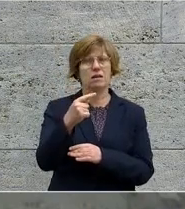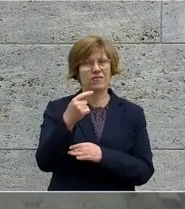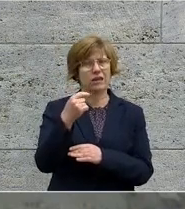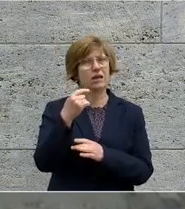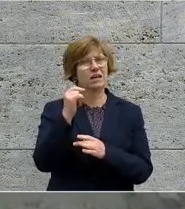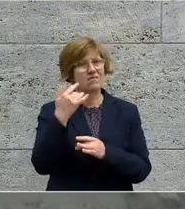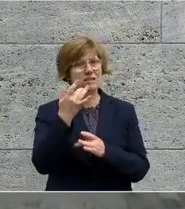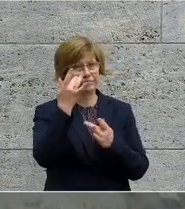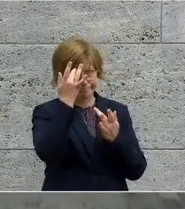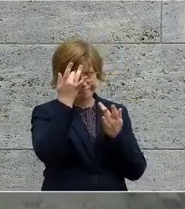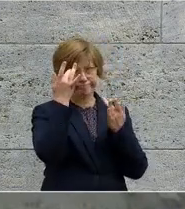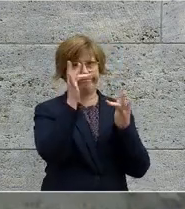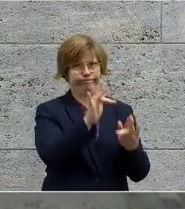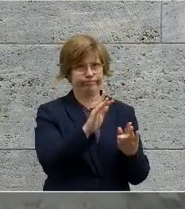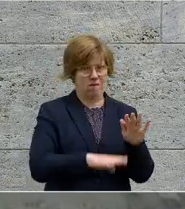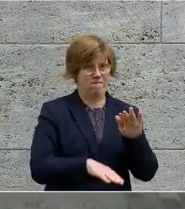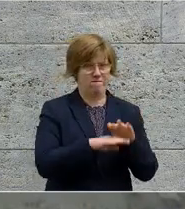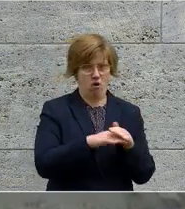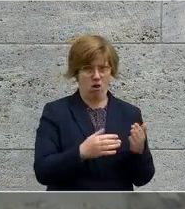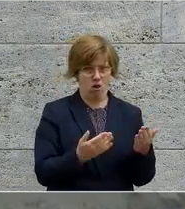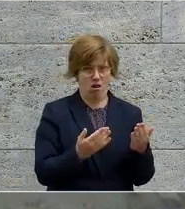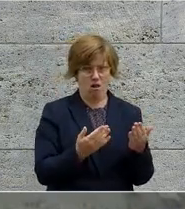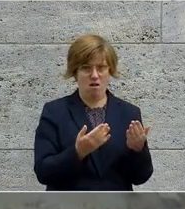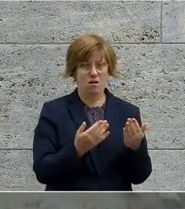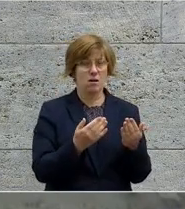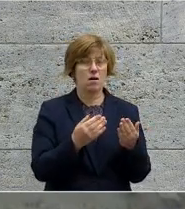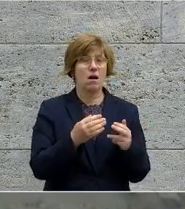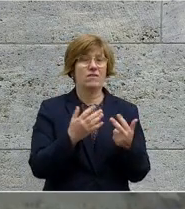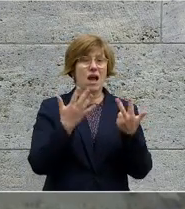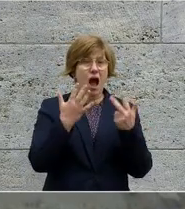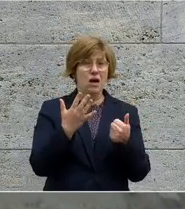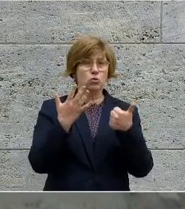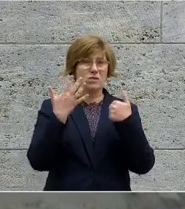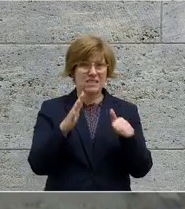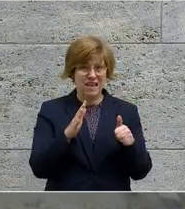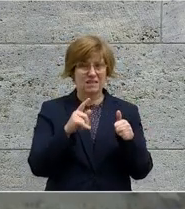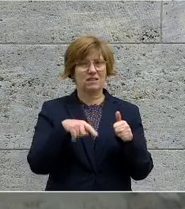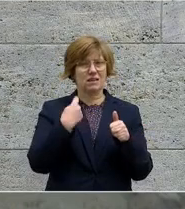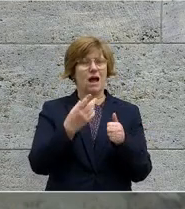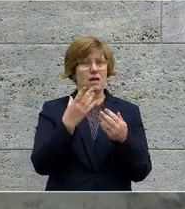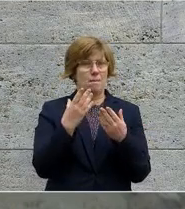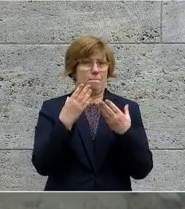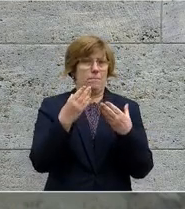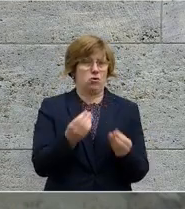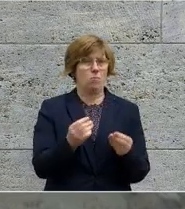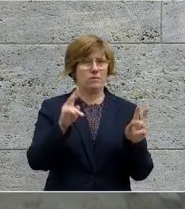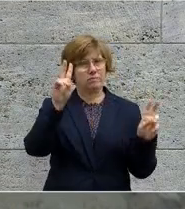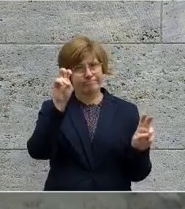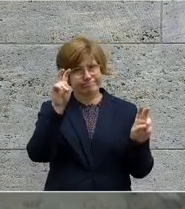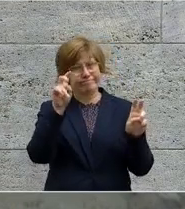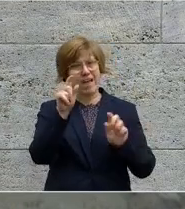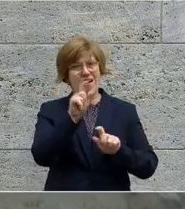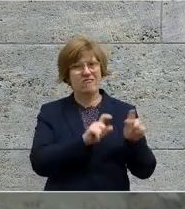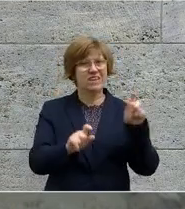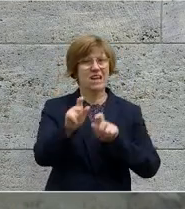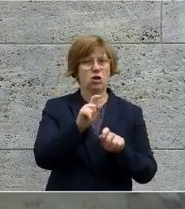die Anerkennung, die sie verdiente. Im Jahr 1968 dann bekam sie als sogenanntes